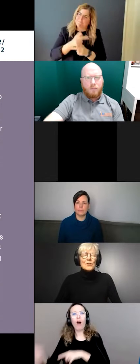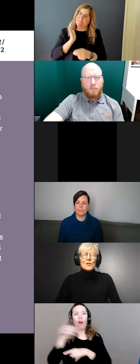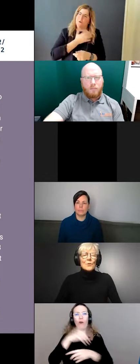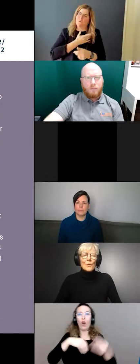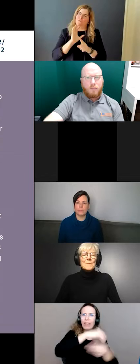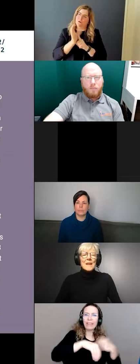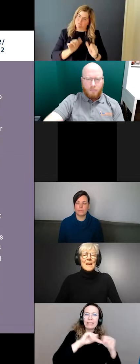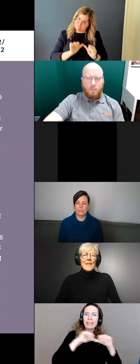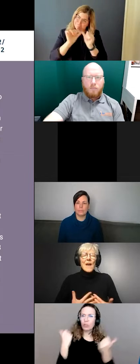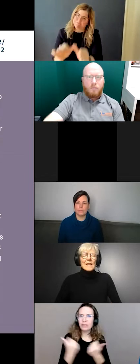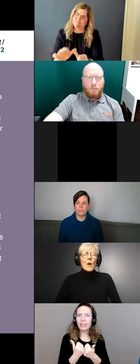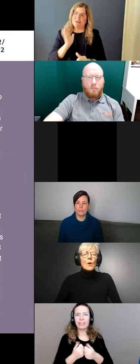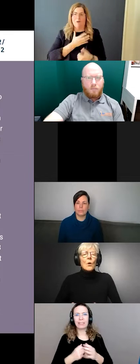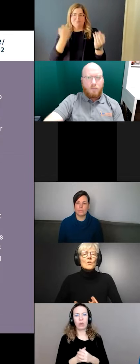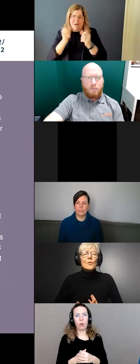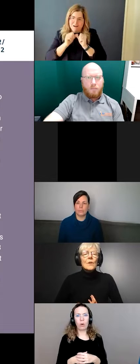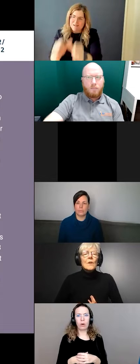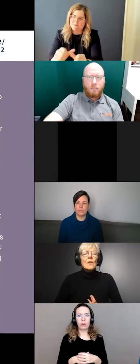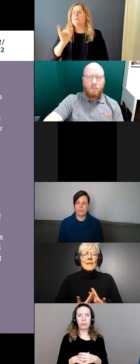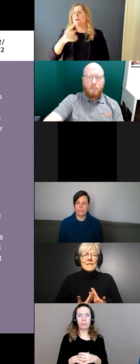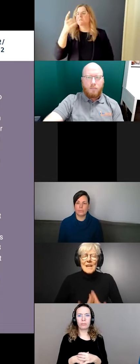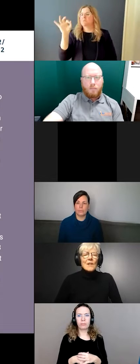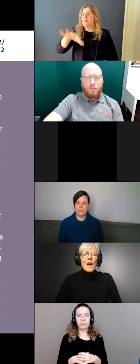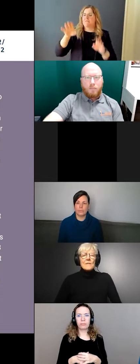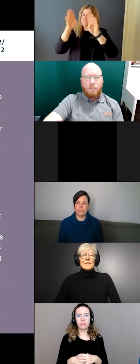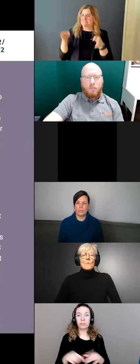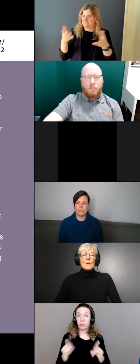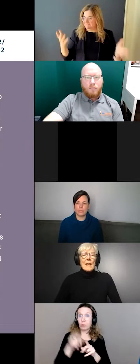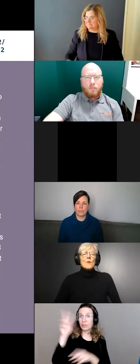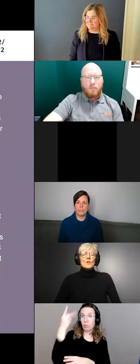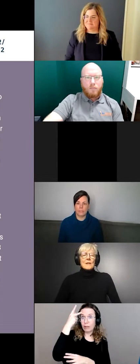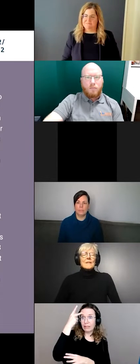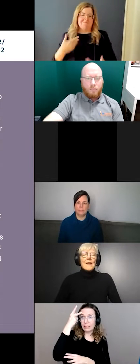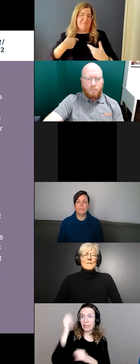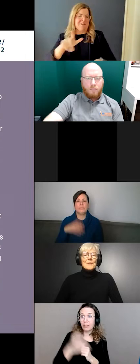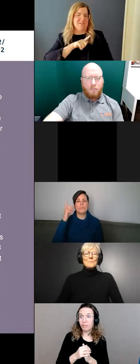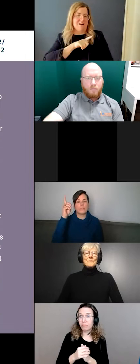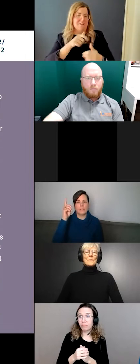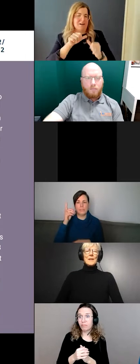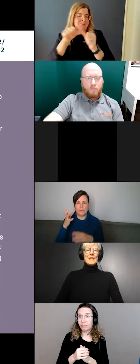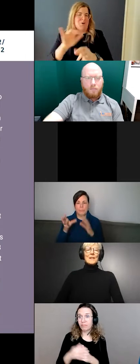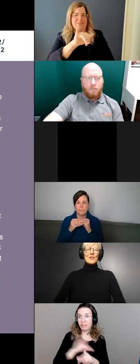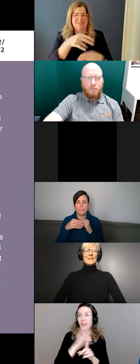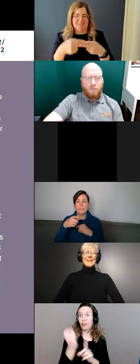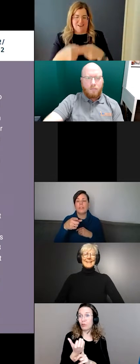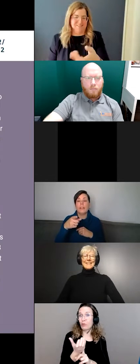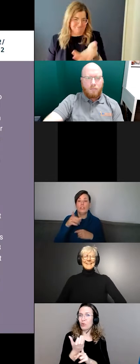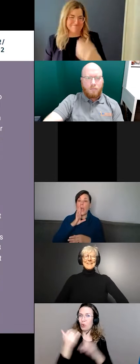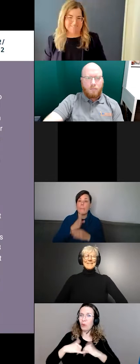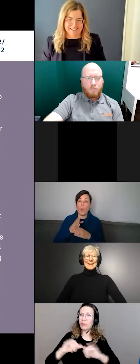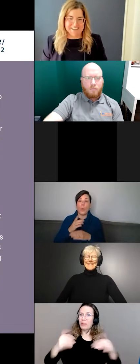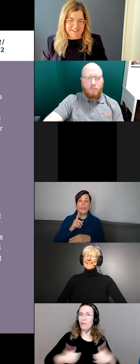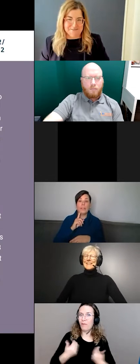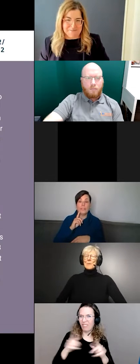les clubs de sport, dans les organisations, même au niveau politique. Et c'est